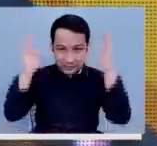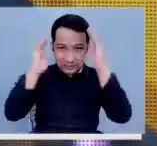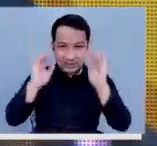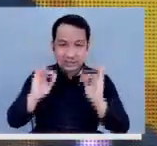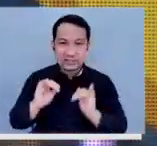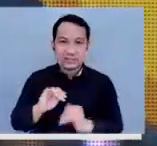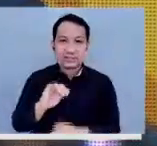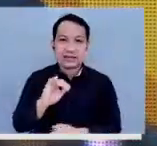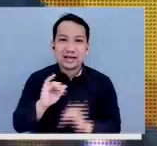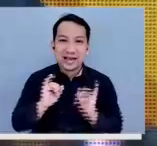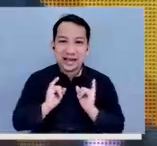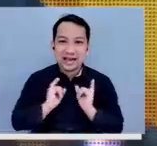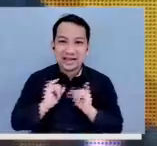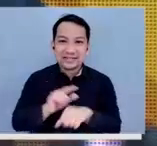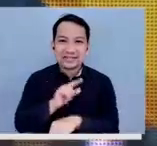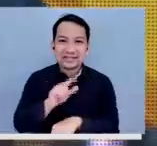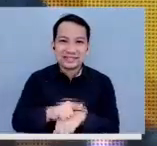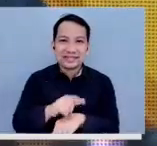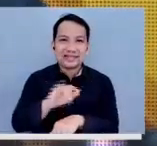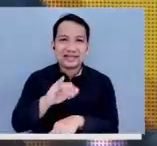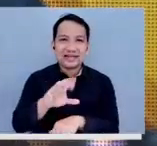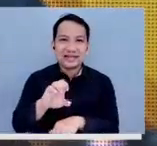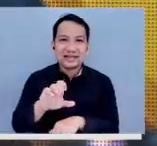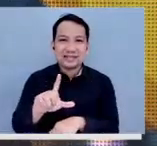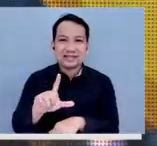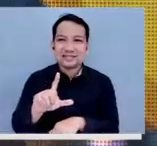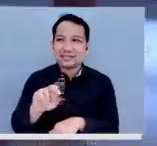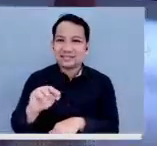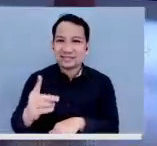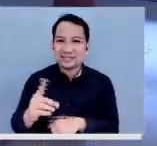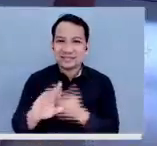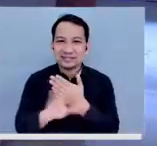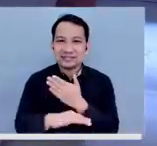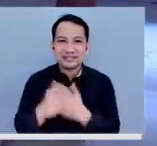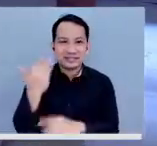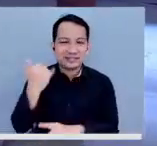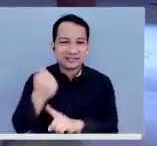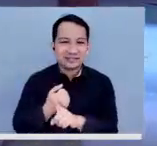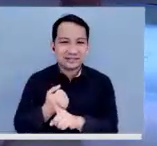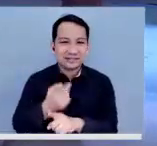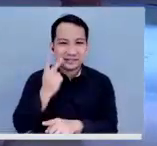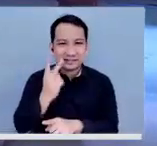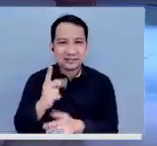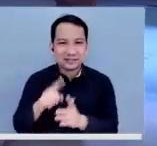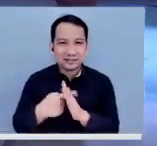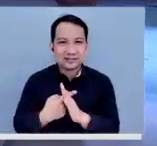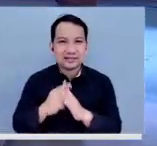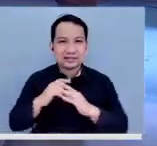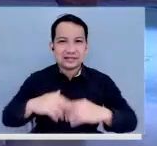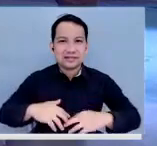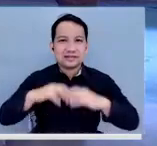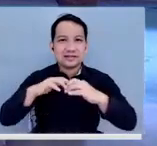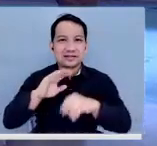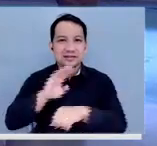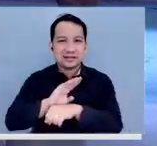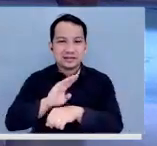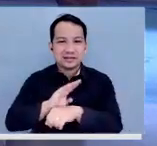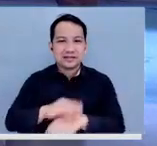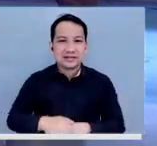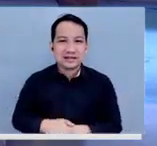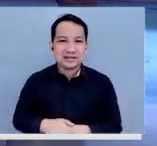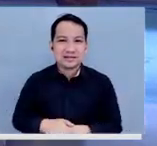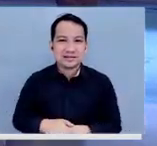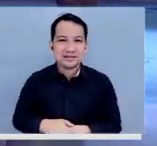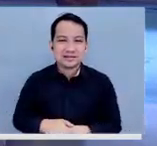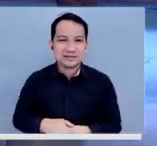Nice! Oh. I have been. Yes, nice, and then kakabalik ka po last September para mag-start ng business. Nakaka-start lang. Yes. Teka, curious